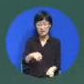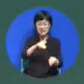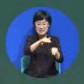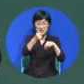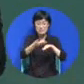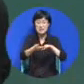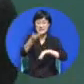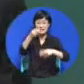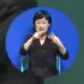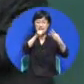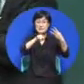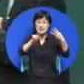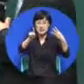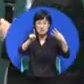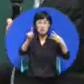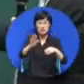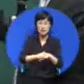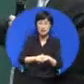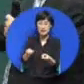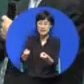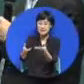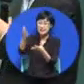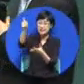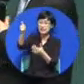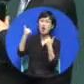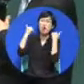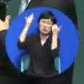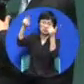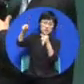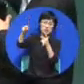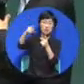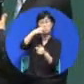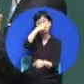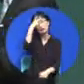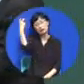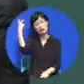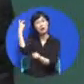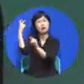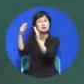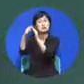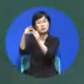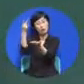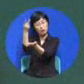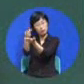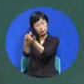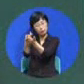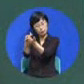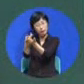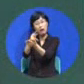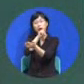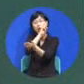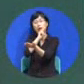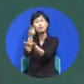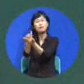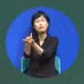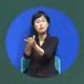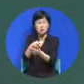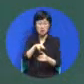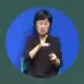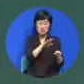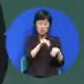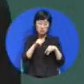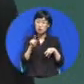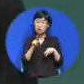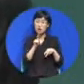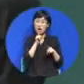보니까 엘리는 처소에 누웠는데 사무엘은 언약궤 곁에 누웠더라. This was an age where the